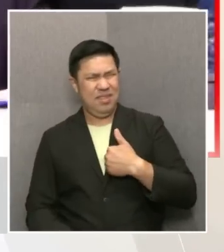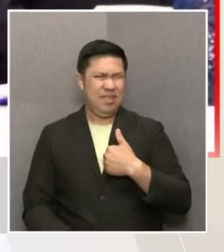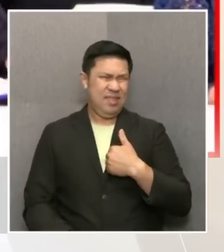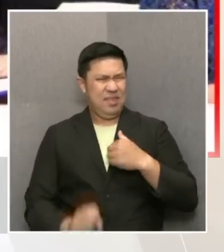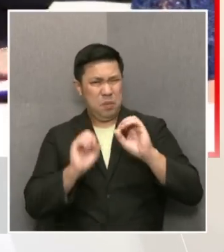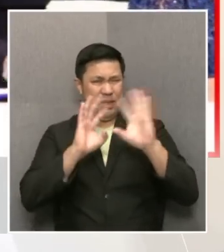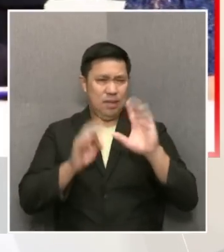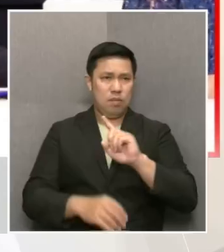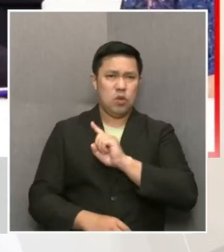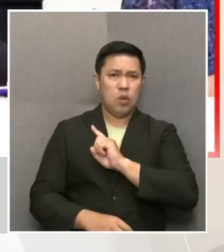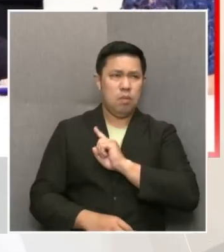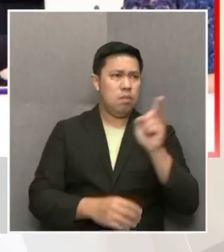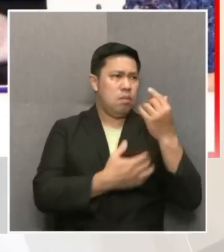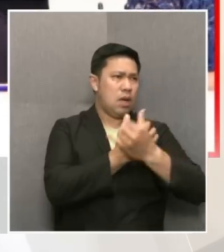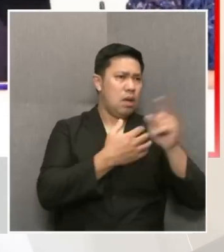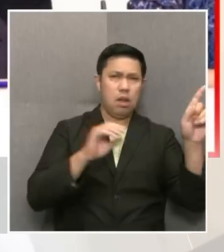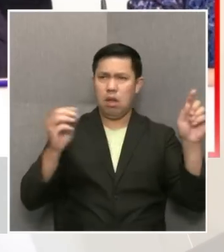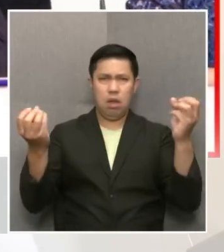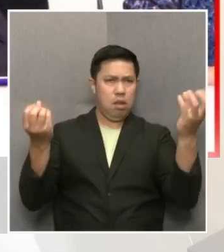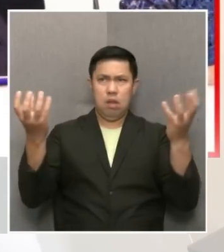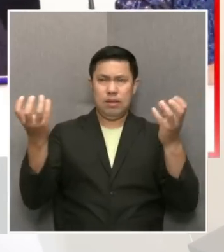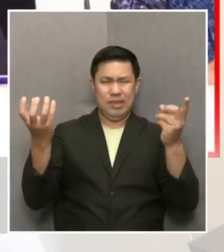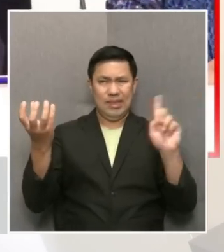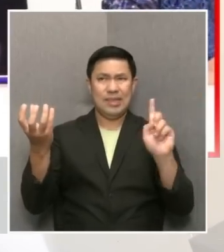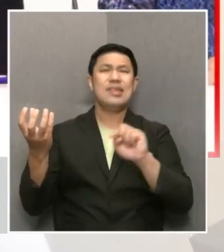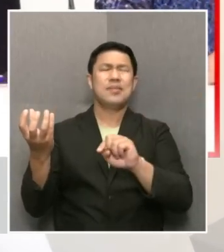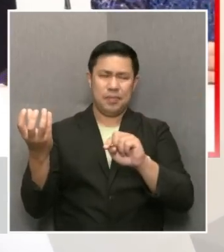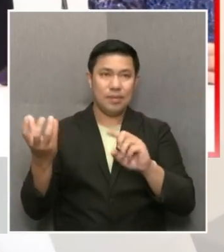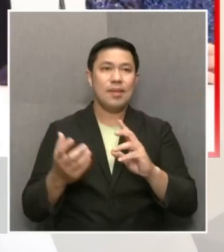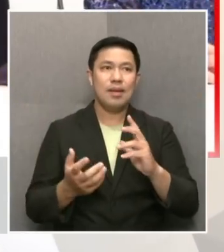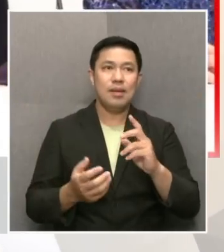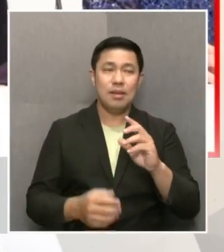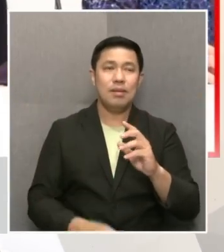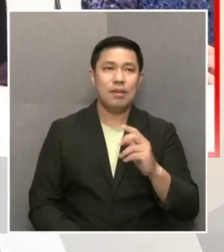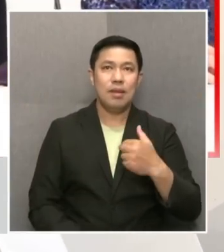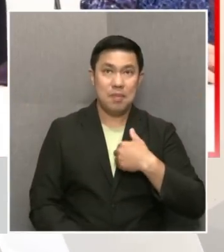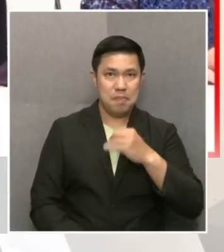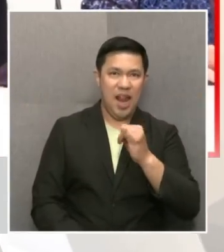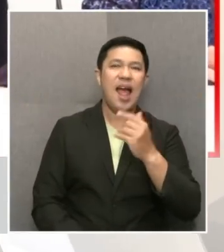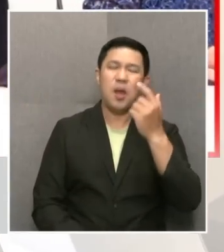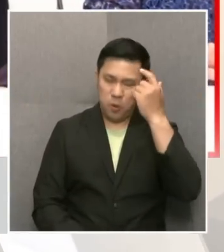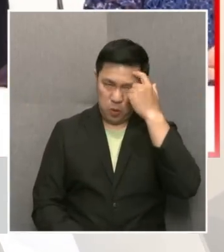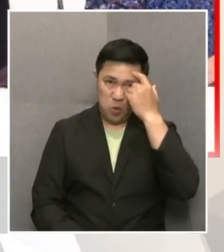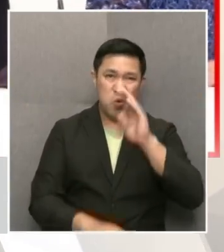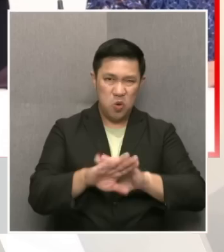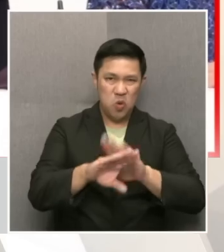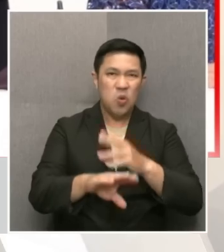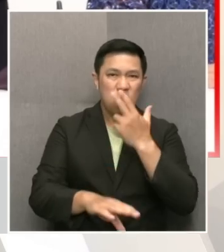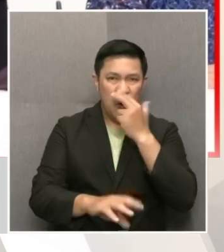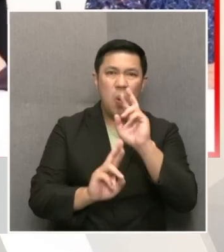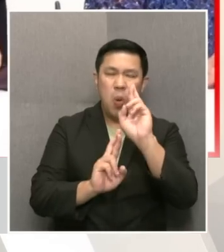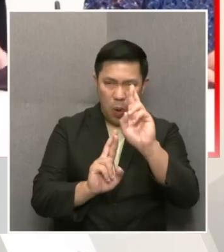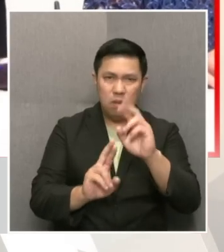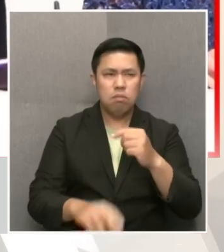เรื่องของบทบาทมหาอำนาจในภูมิภาคนะครับอาจจะไม่มั่นใจมากขึ้นนะครับตรงนั้นต้องระวังเท่านั้นเองครับแต่ว่าที่เ